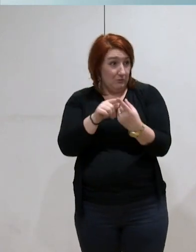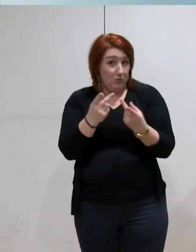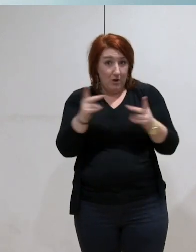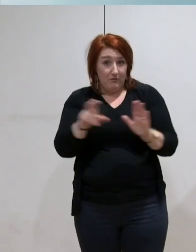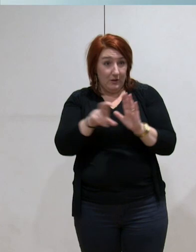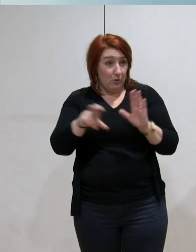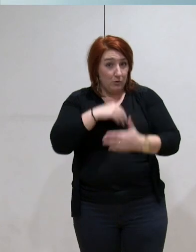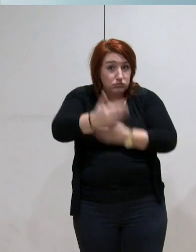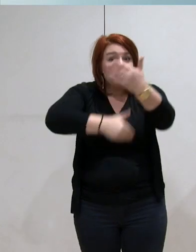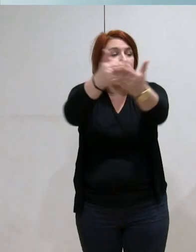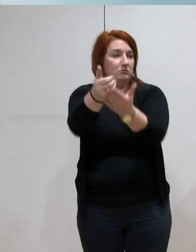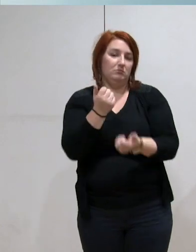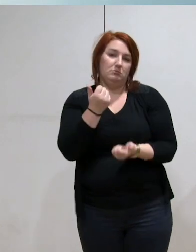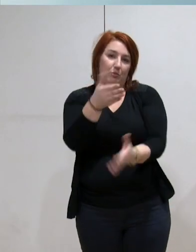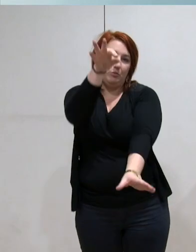soir